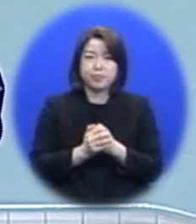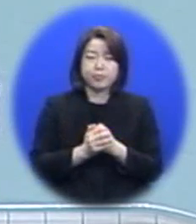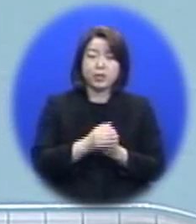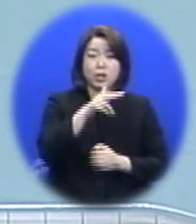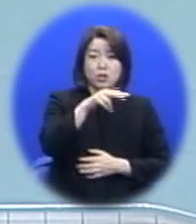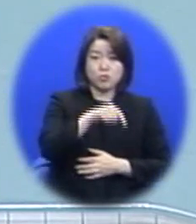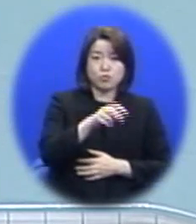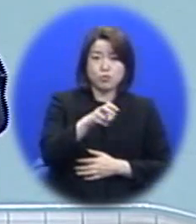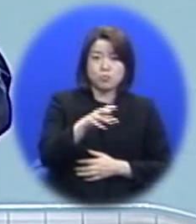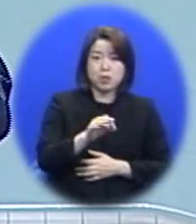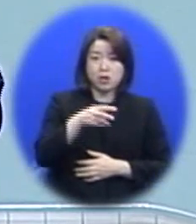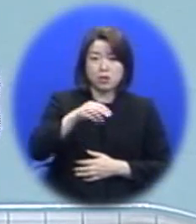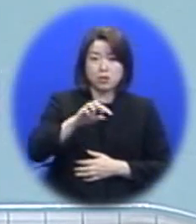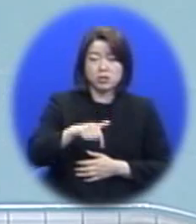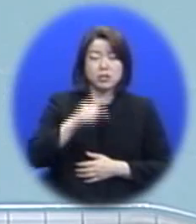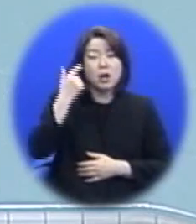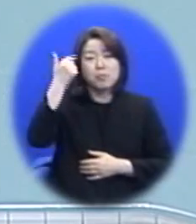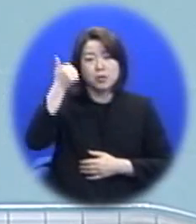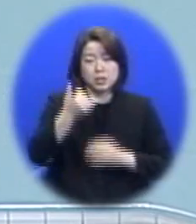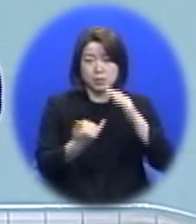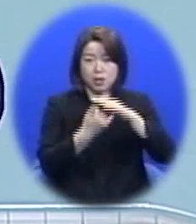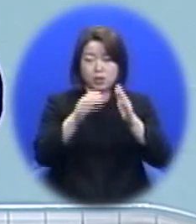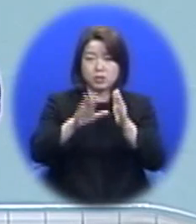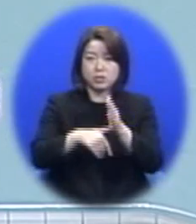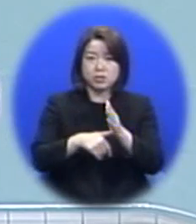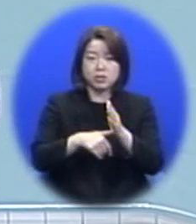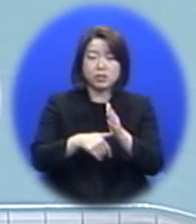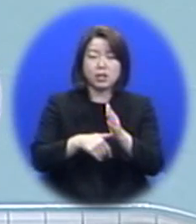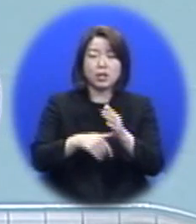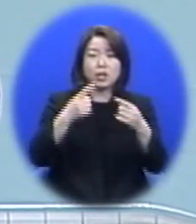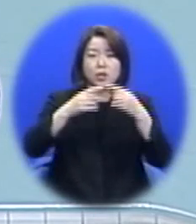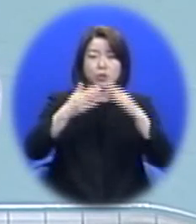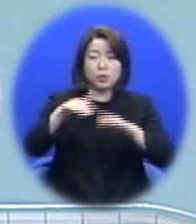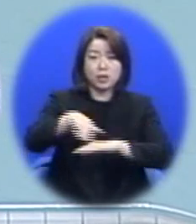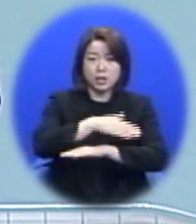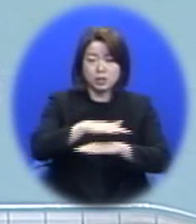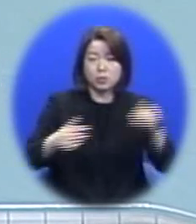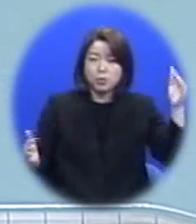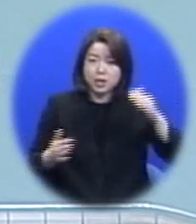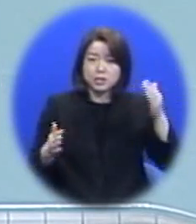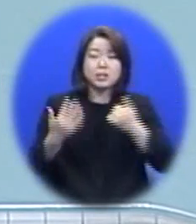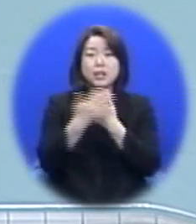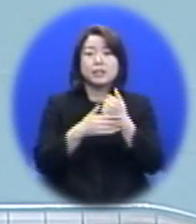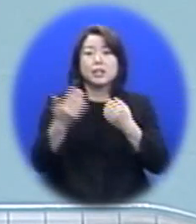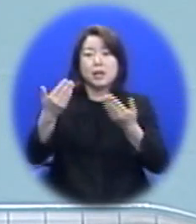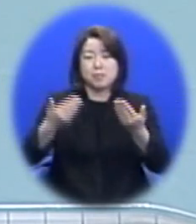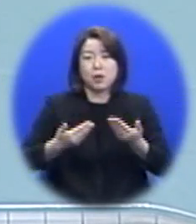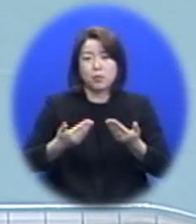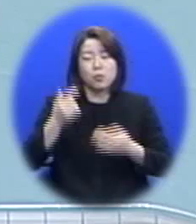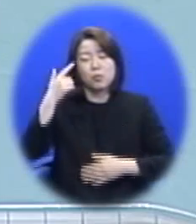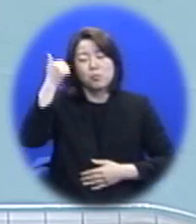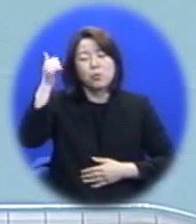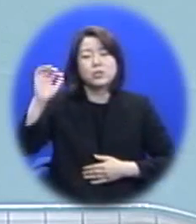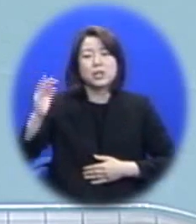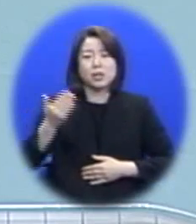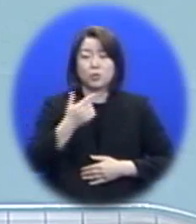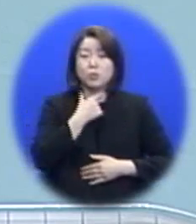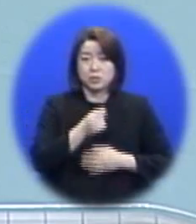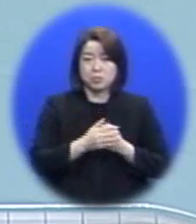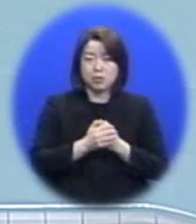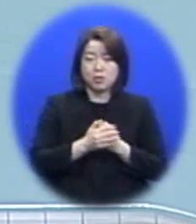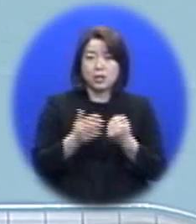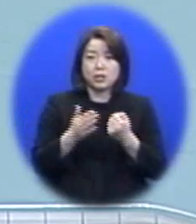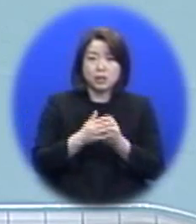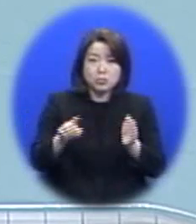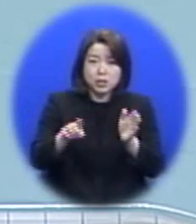주명식 목사님이 어려서 교회를 다니고 학생 때 은혜를 받고 그는 목사가 되고 싶었어요. 그래서